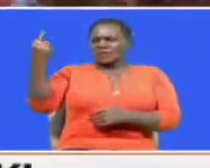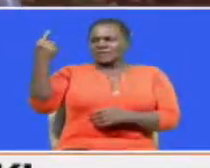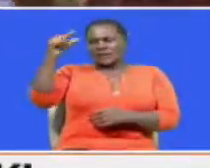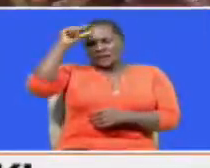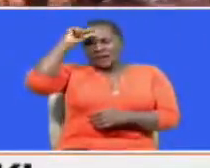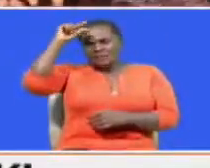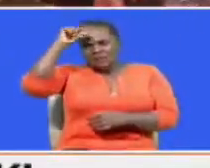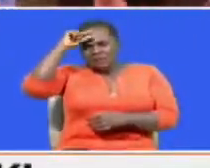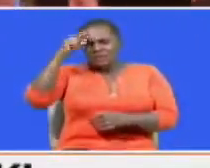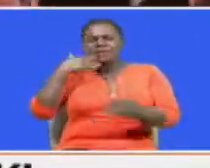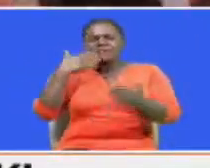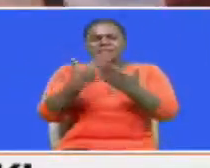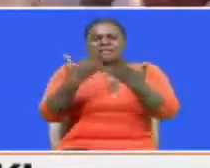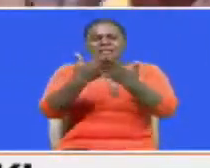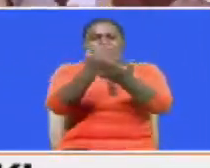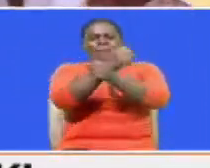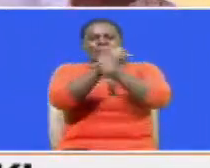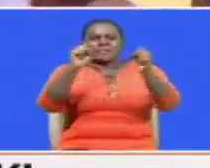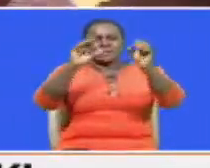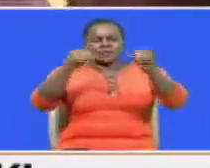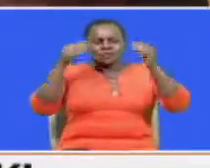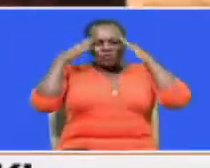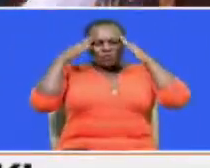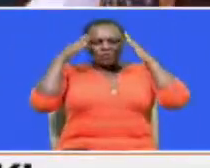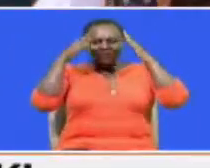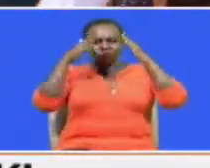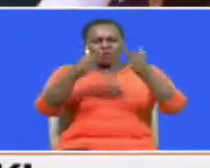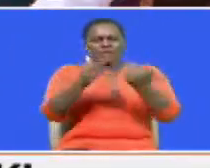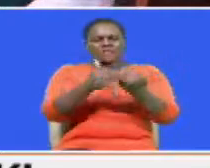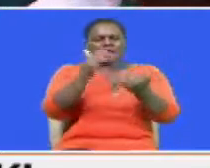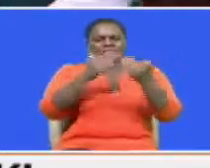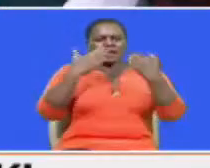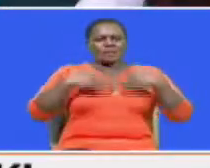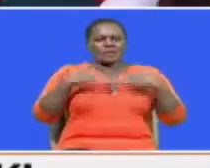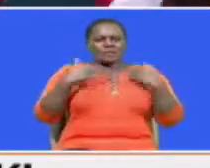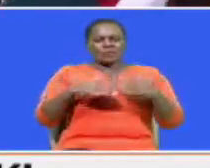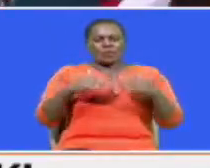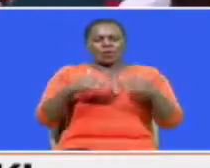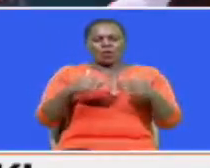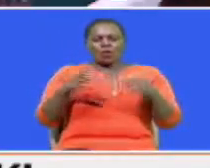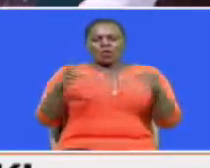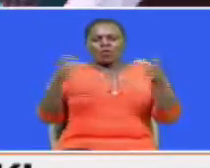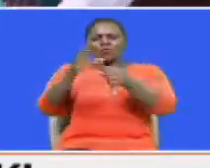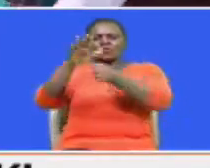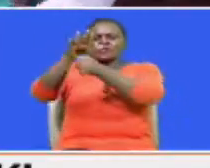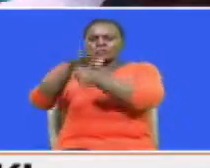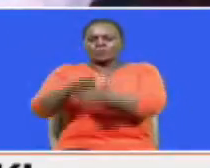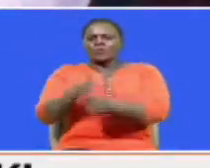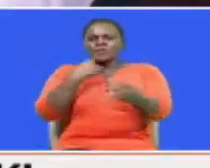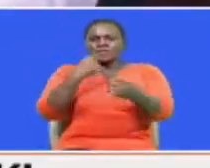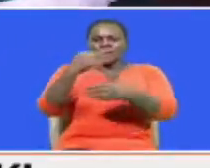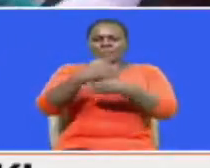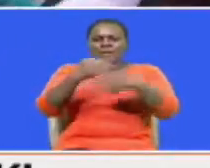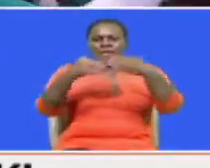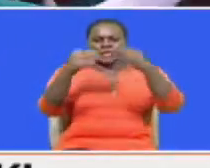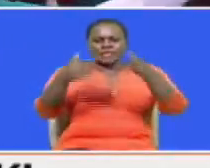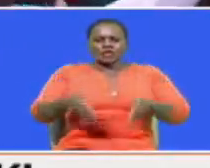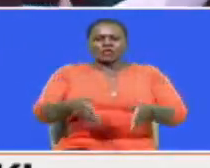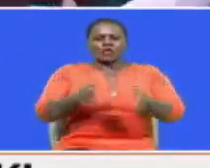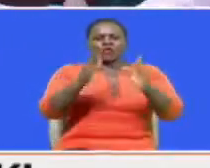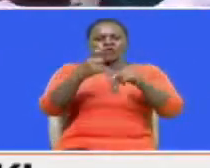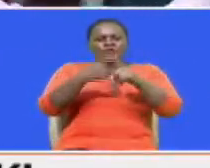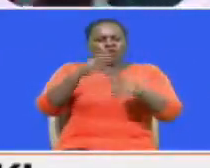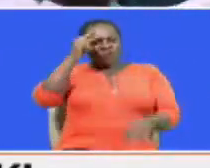Kwanza na kumshukuru rais kwa kuwapa kipaumbele maslahi ya watu wa jamii zilizotengwa. Mbunge huyo alisema ujenzi wa barabara ya lami